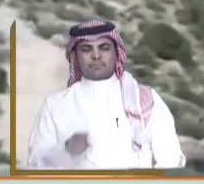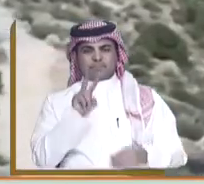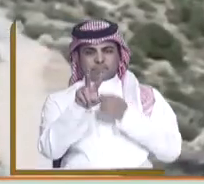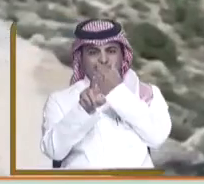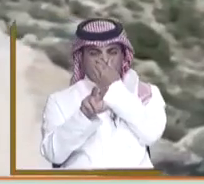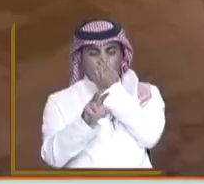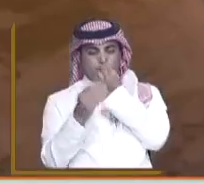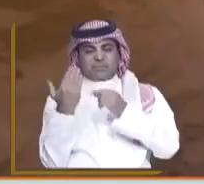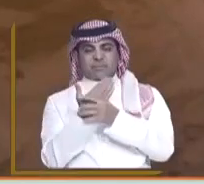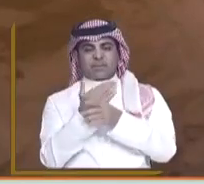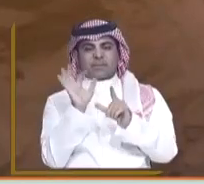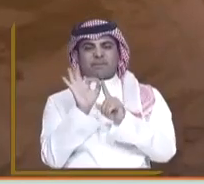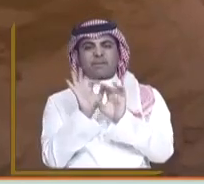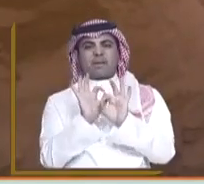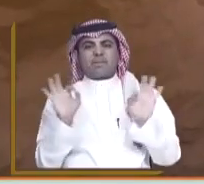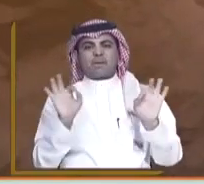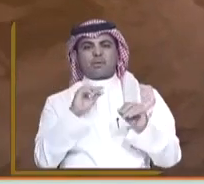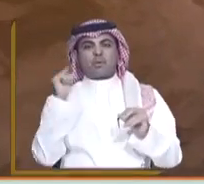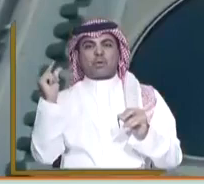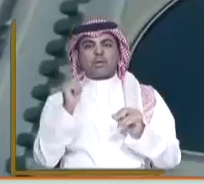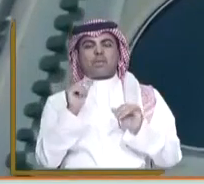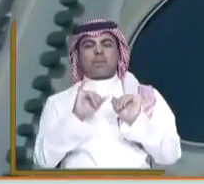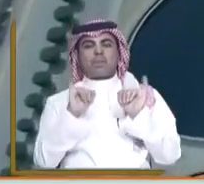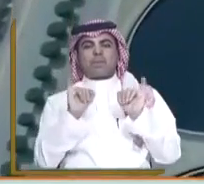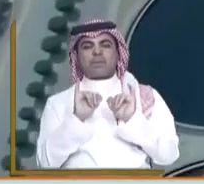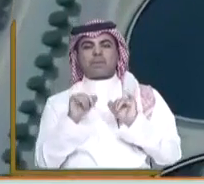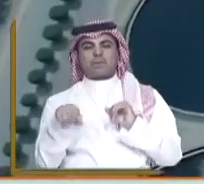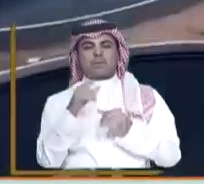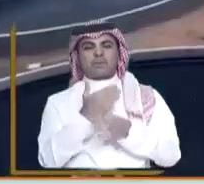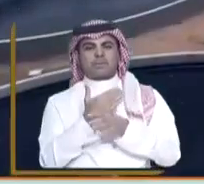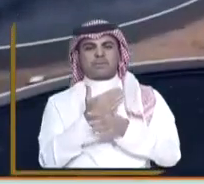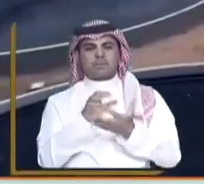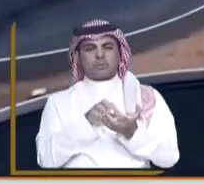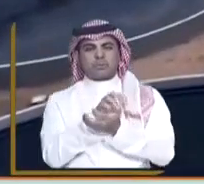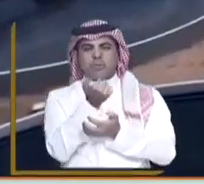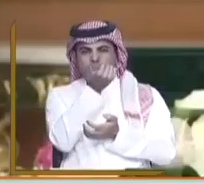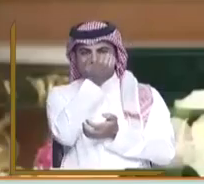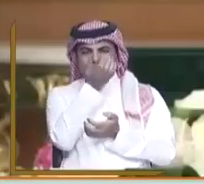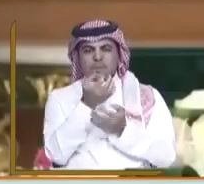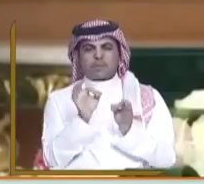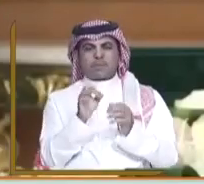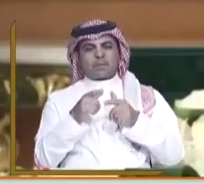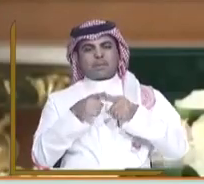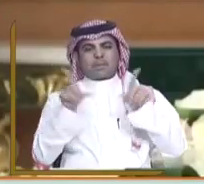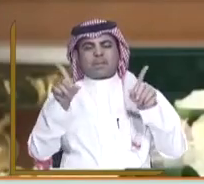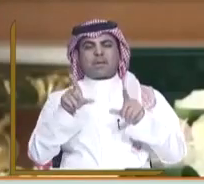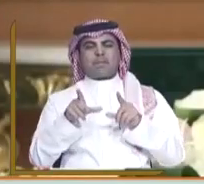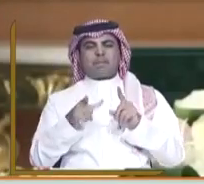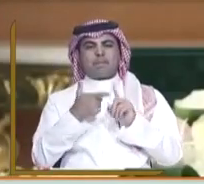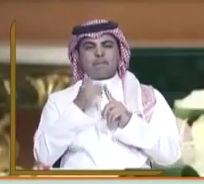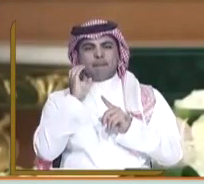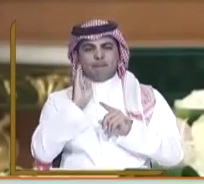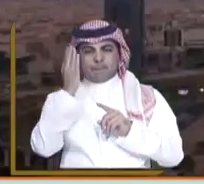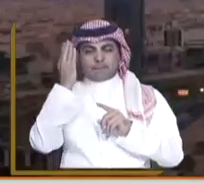بهدف تطوير وتكامل الجهود الدول والمنظمات لمعالجه تحديات المياه بشكل شمولي اعلن ولي العهد الامير محمد بن